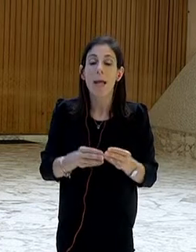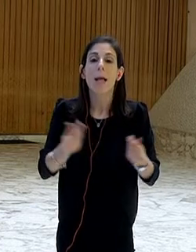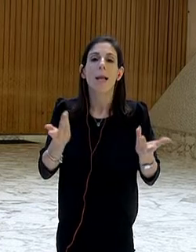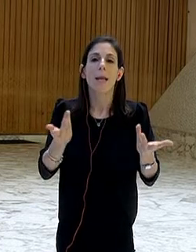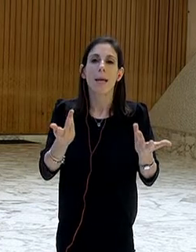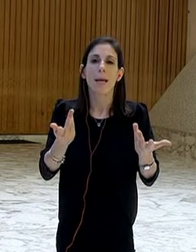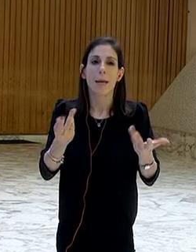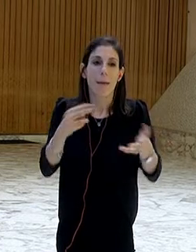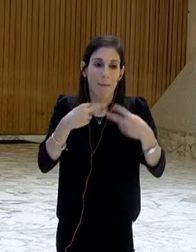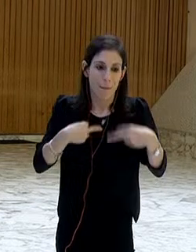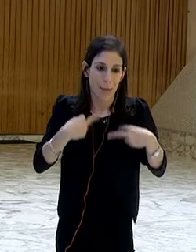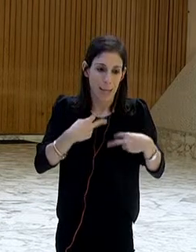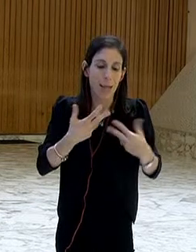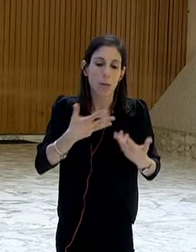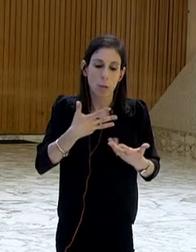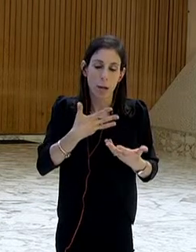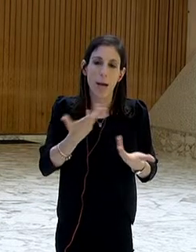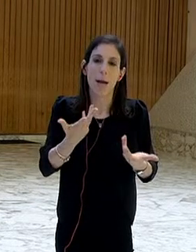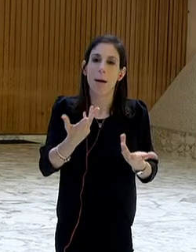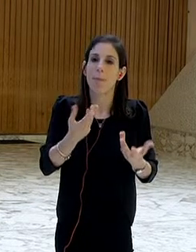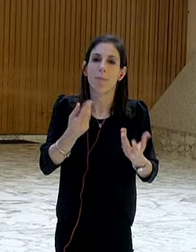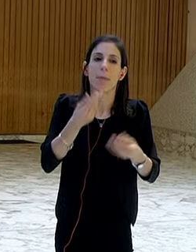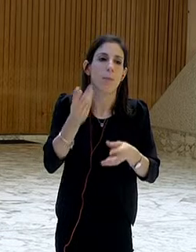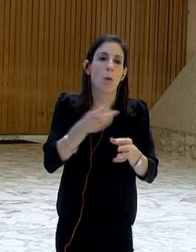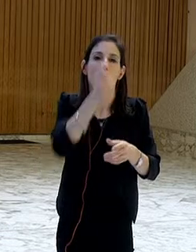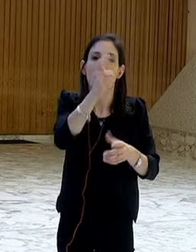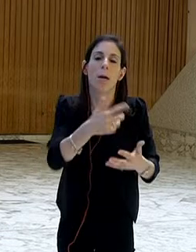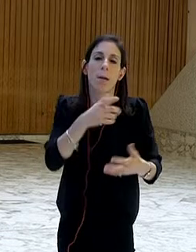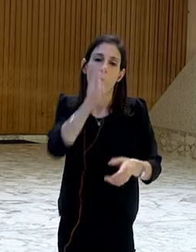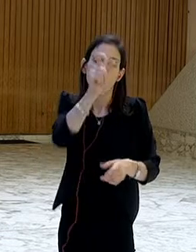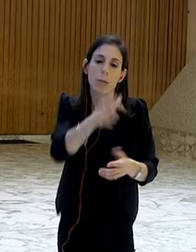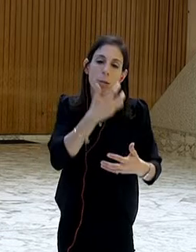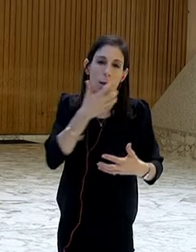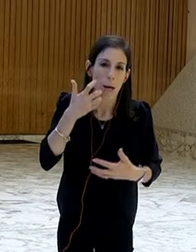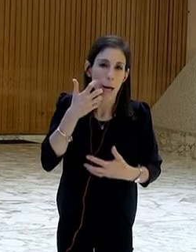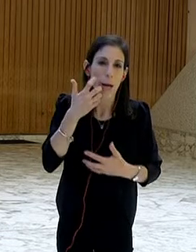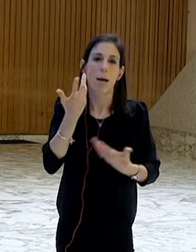d'un être cher, la souffrance de la guerre et de l'asile.